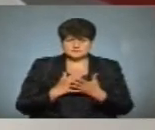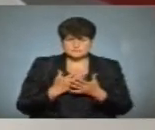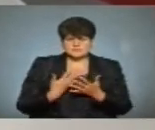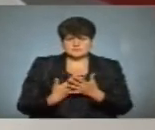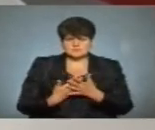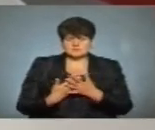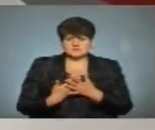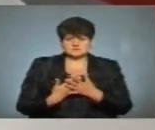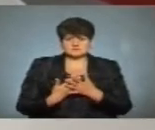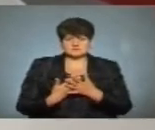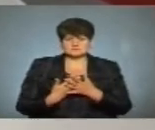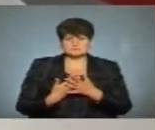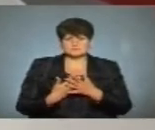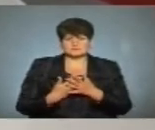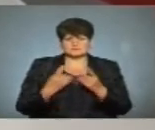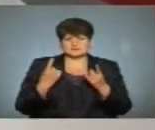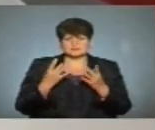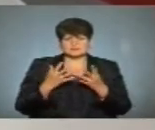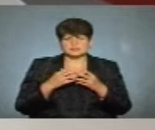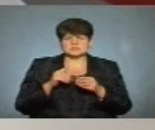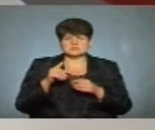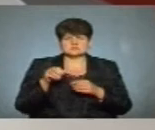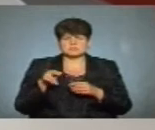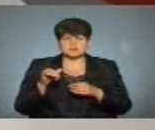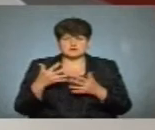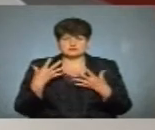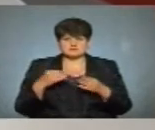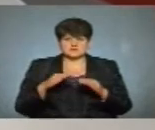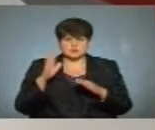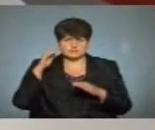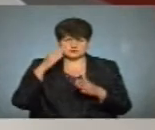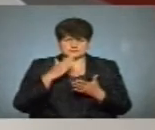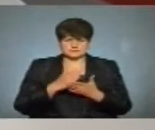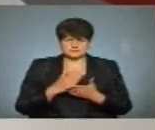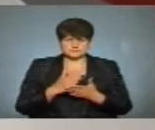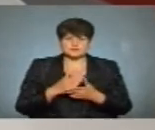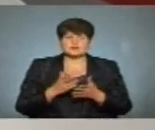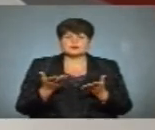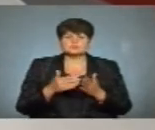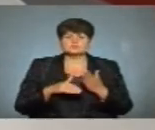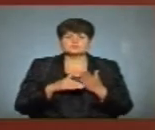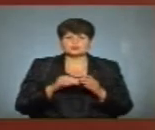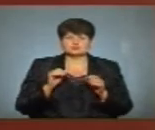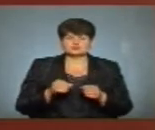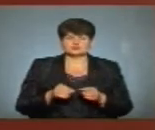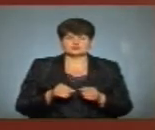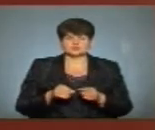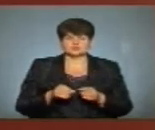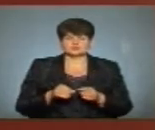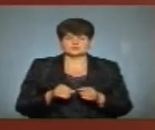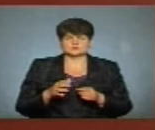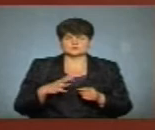близько достатньо кількості великої заплав, де вже є вода. На яку допомогу можуть розраховувати жителі